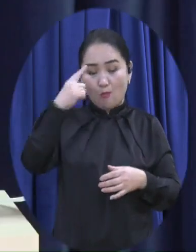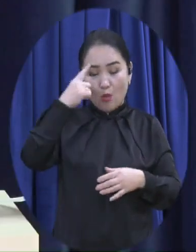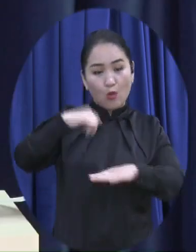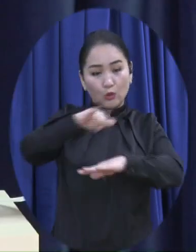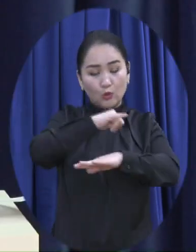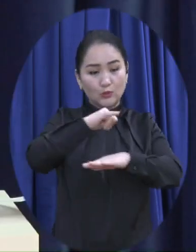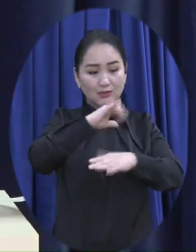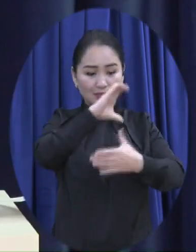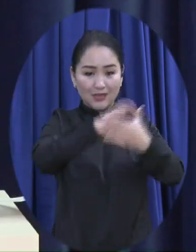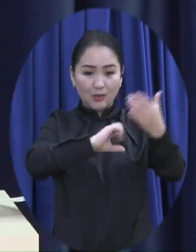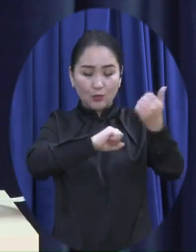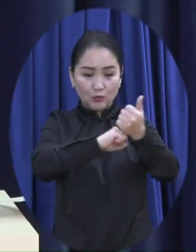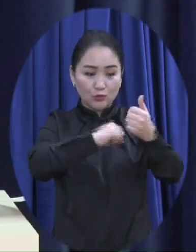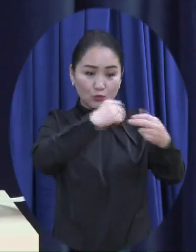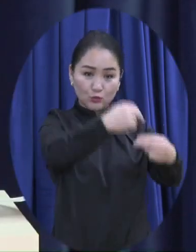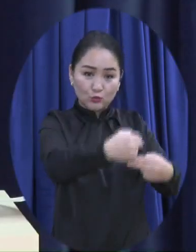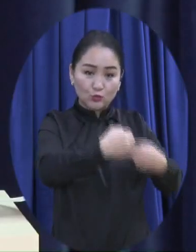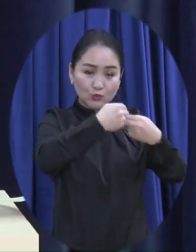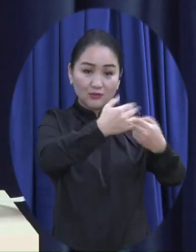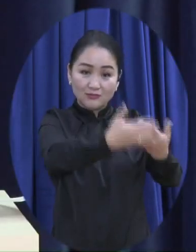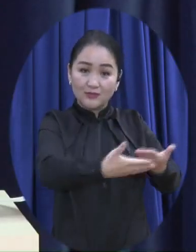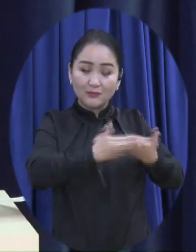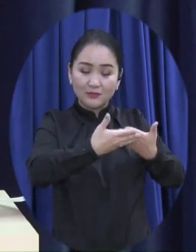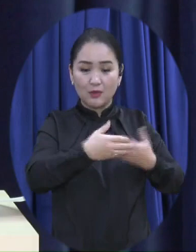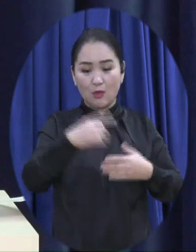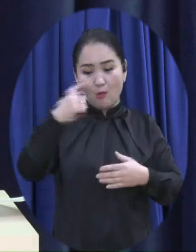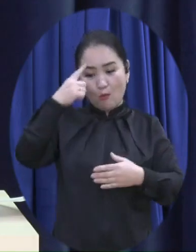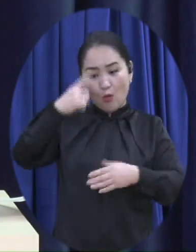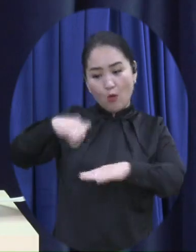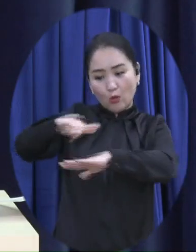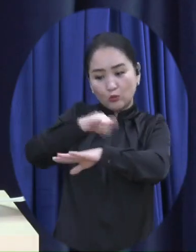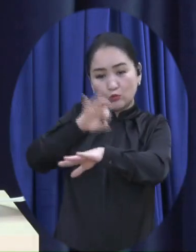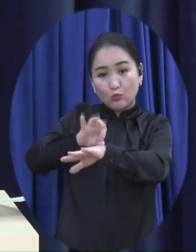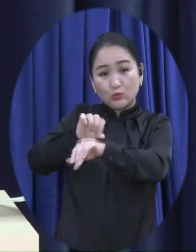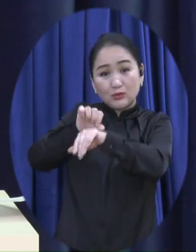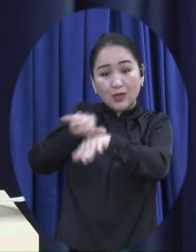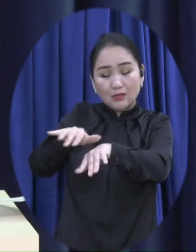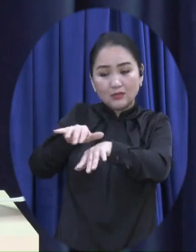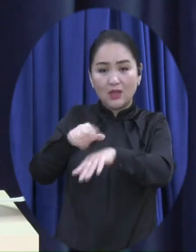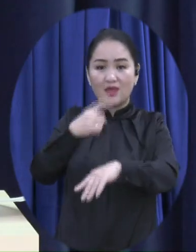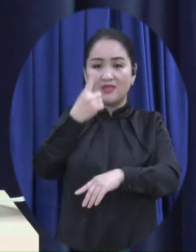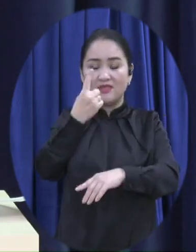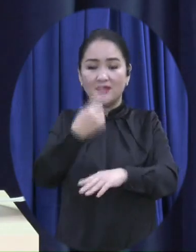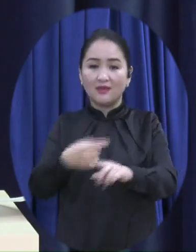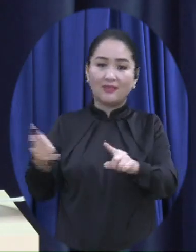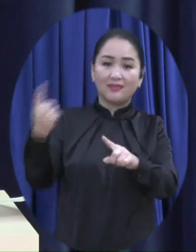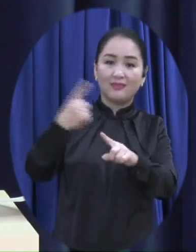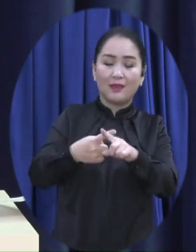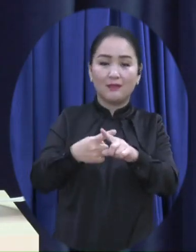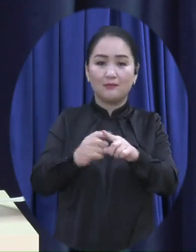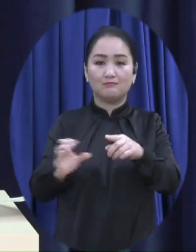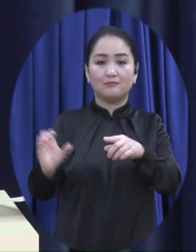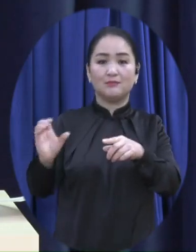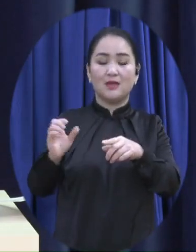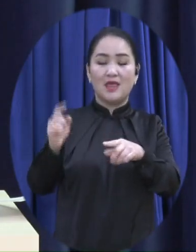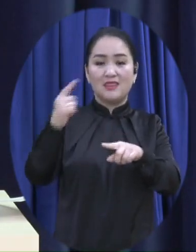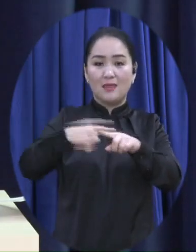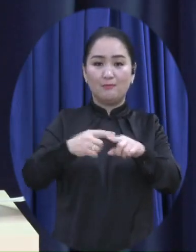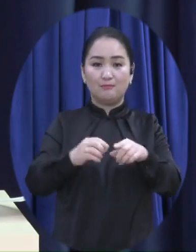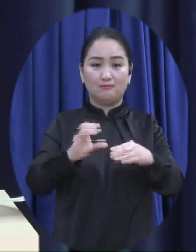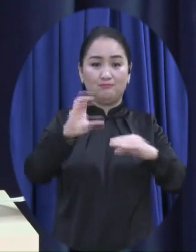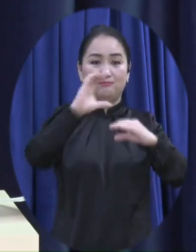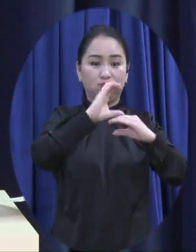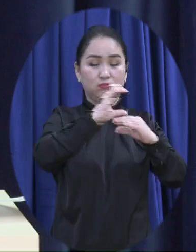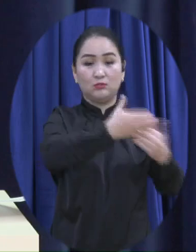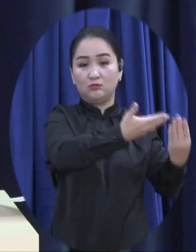тусламж дэмжлэгээ одоо дотоодын халдвар гарсантай холбогдуулан нэг дахин одоо нэмэгдүүлэхээр бол бүгд найрамдахад ард улсын засгийн